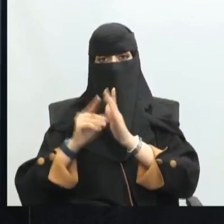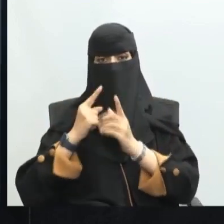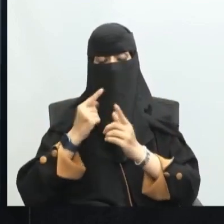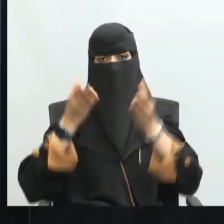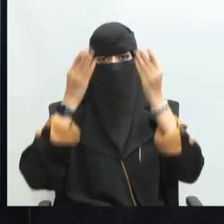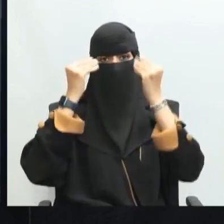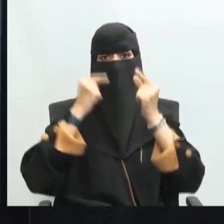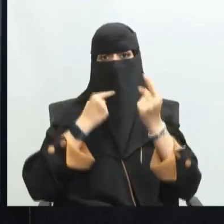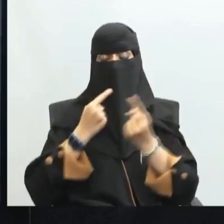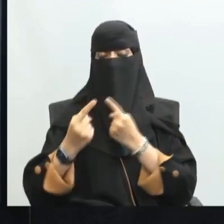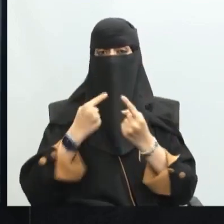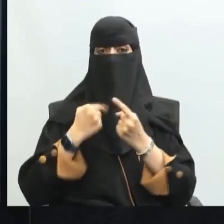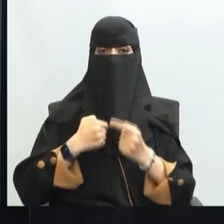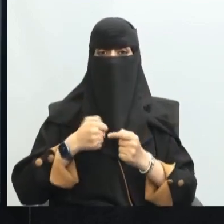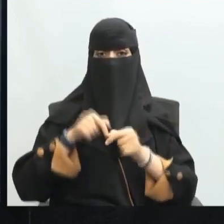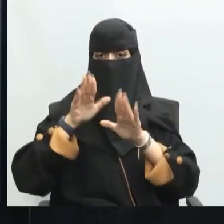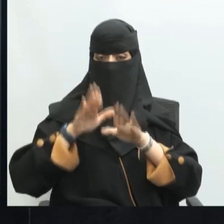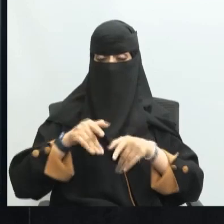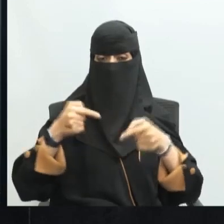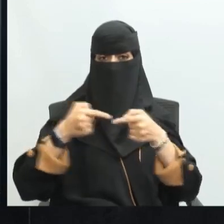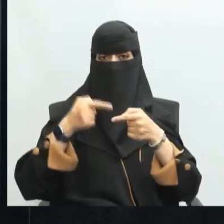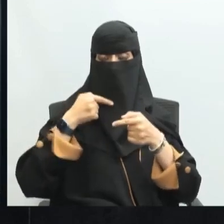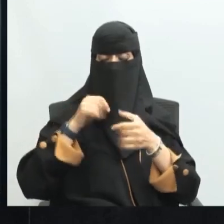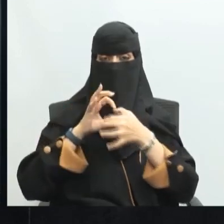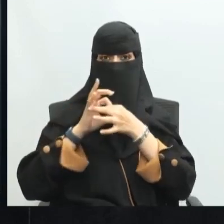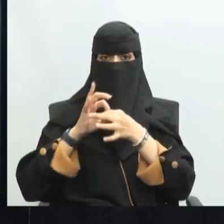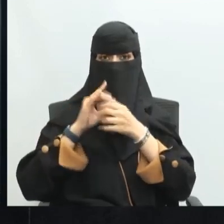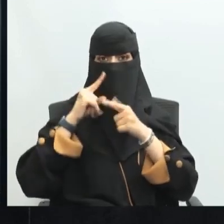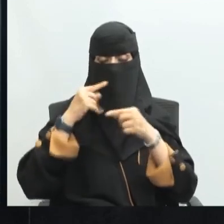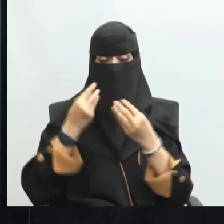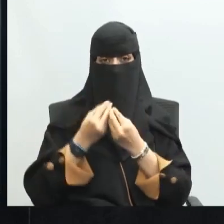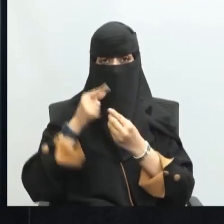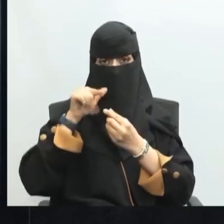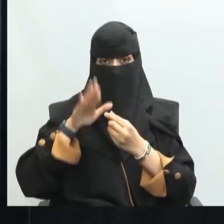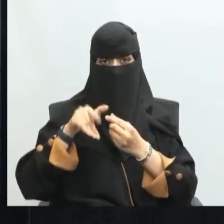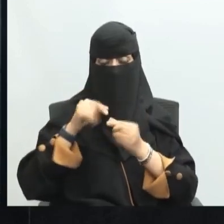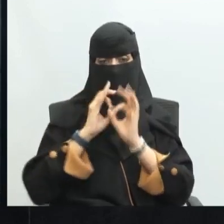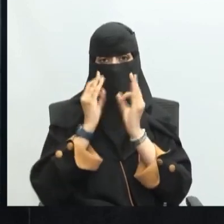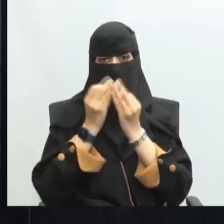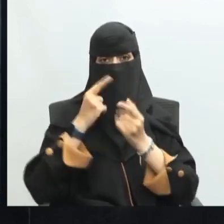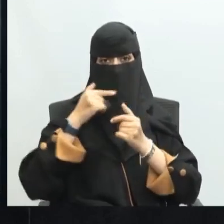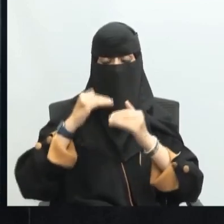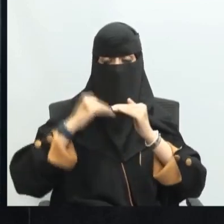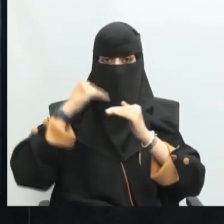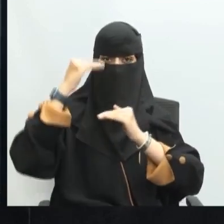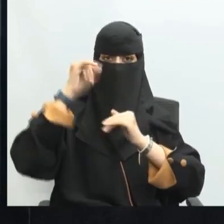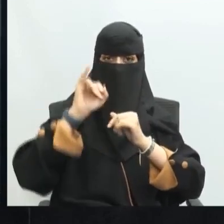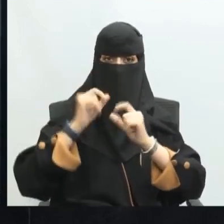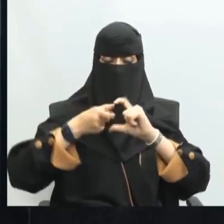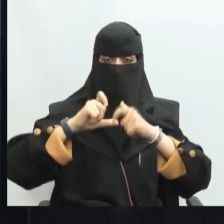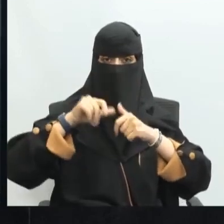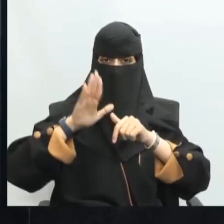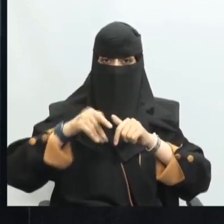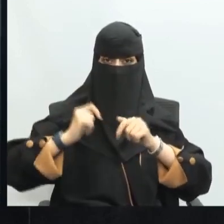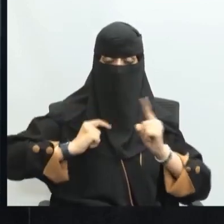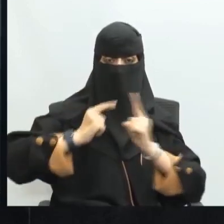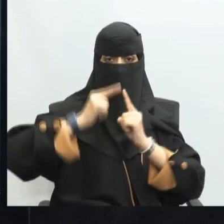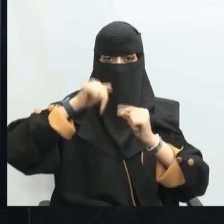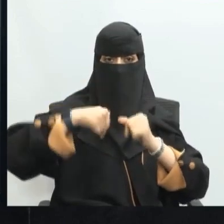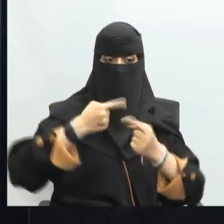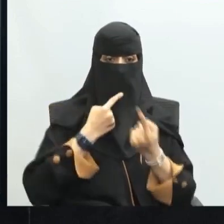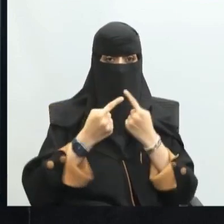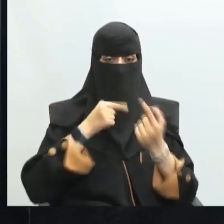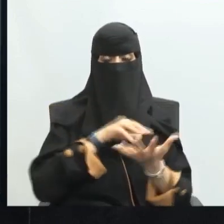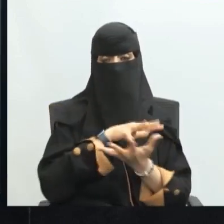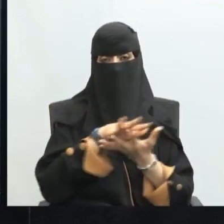والتي قوت وعززه التواصل بين فئات المجتمع وشرائح ومؤسساته من اجل مناقشه